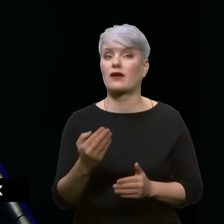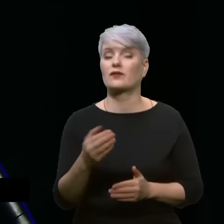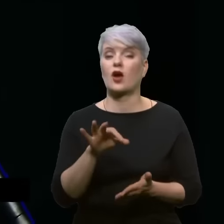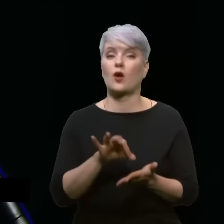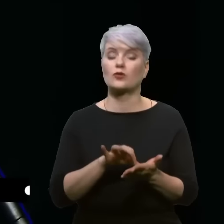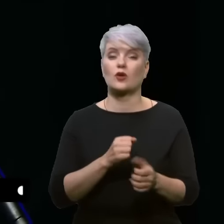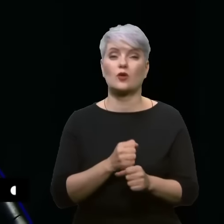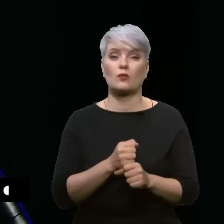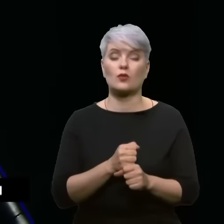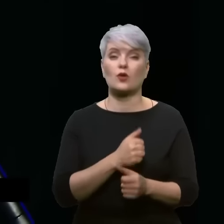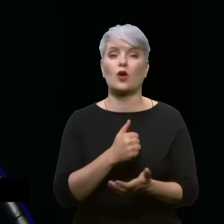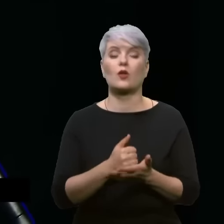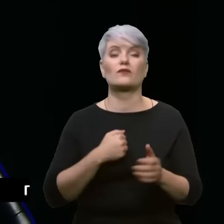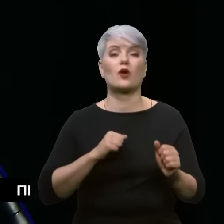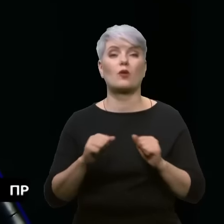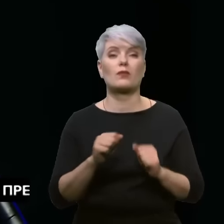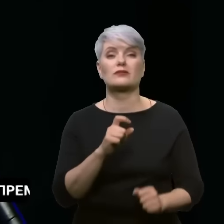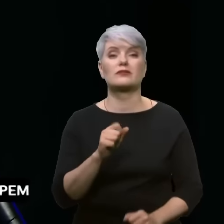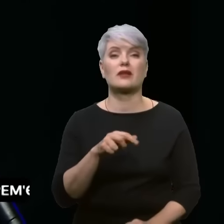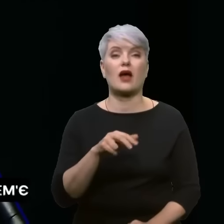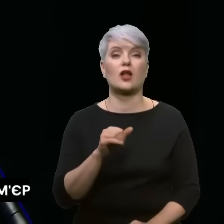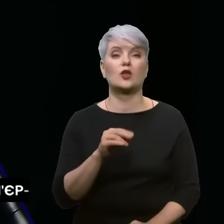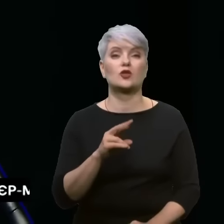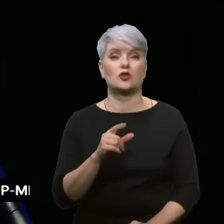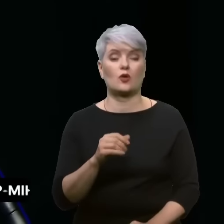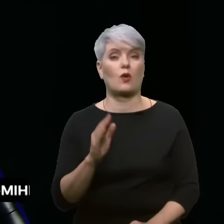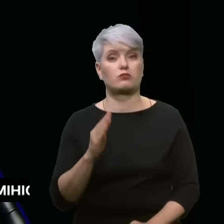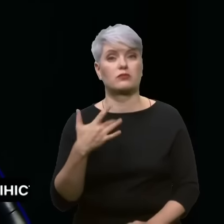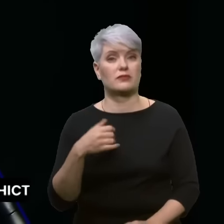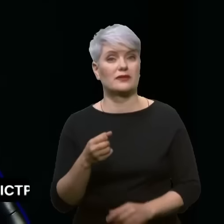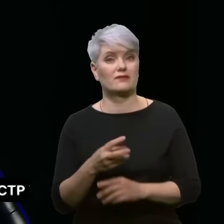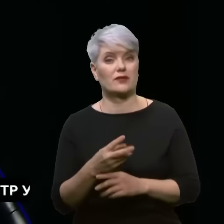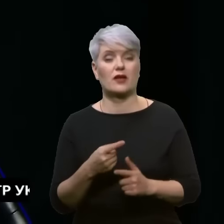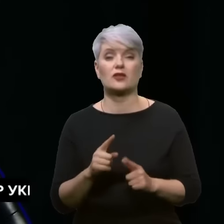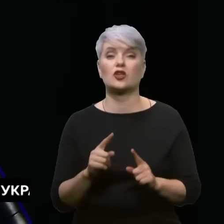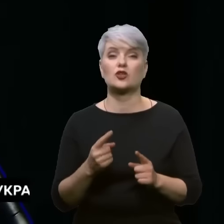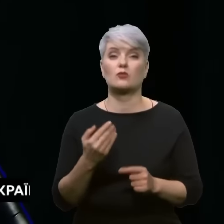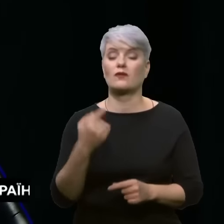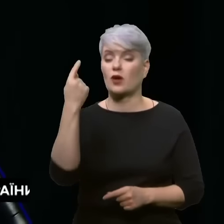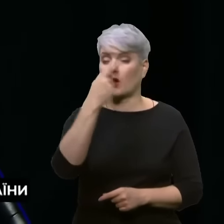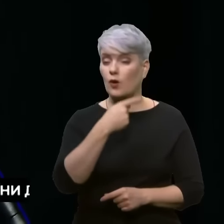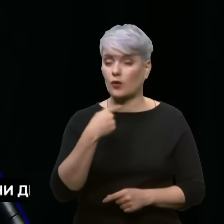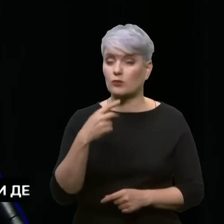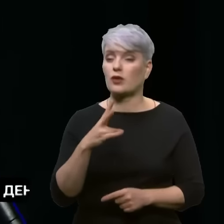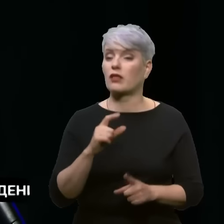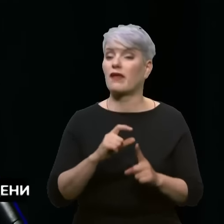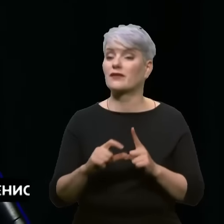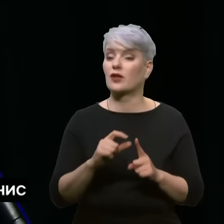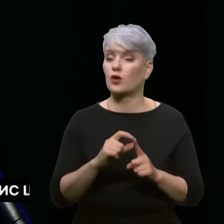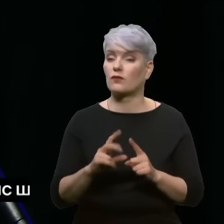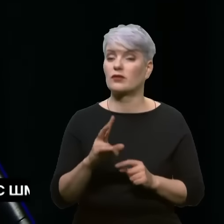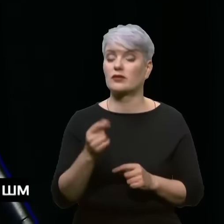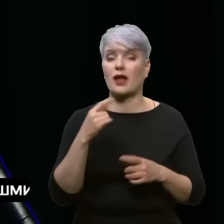роботу головнокомандувача Валерія Залужного? Чи збираєтеся ви його звільняти? І чому ви особисто ніяк не відреагували